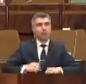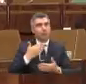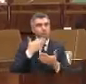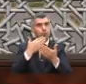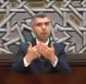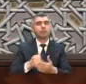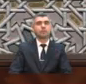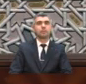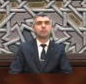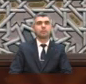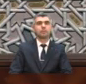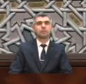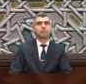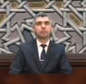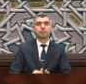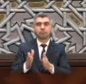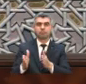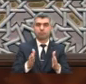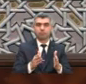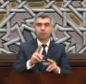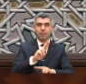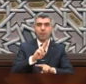شكرا سيدة النائبة المحترمة. سيد الوزير تفضلوا.